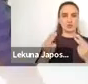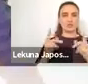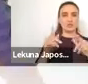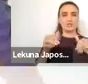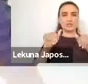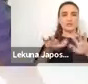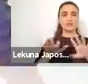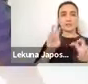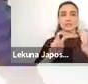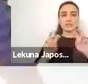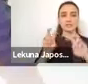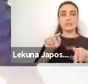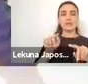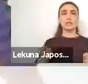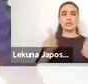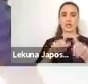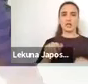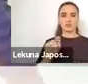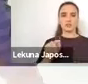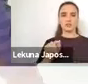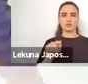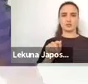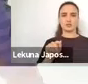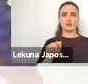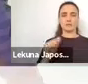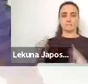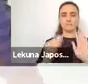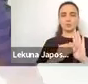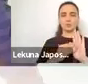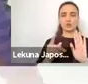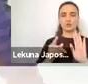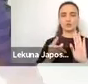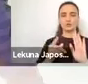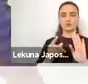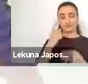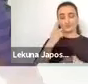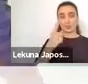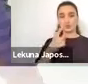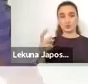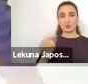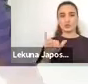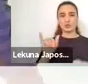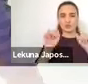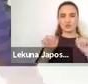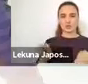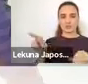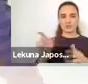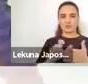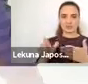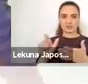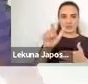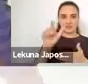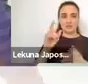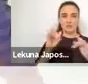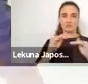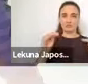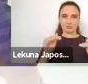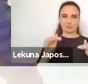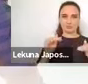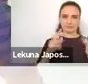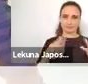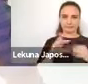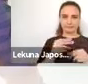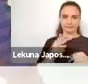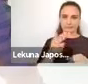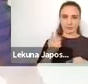გადაწყვეტილებას ეძებენ, იქაც მიუთითოს გზისკენ, რომ აი საით შეიძლება წავიდეთ. ბავშვებო, ხომ